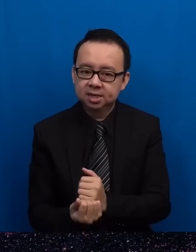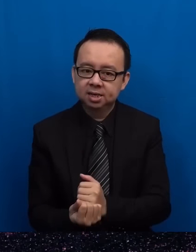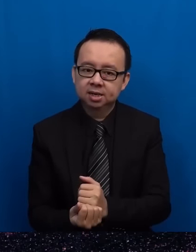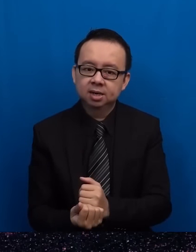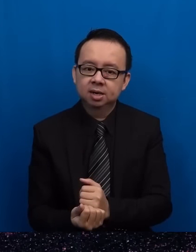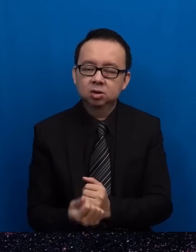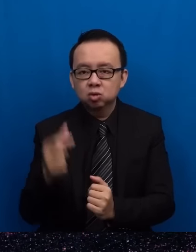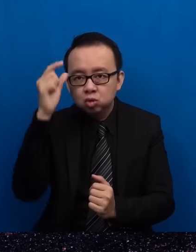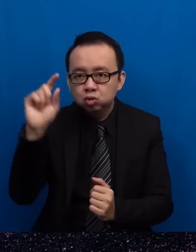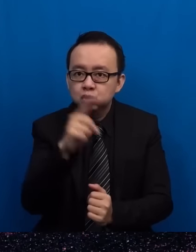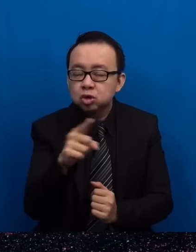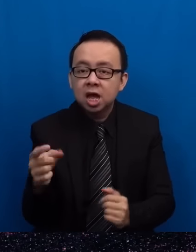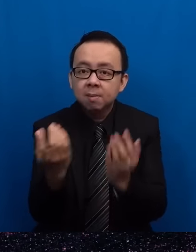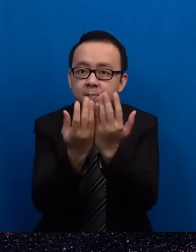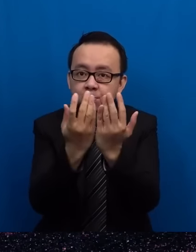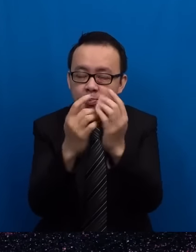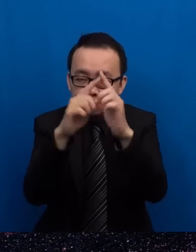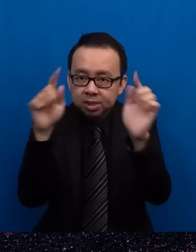dibukakan.